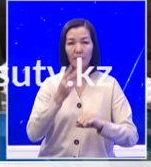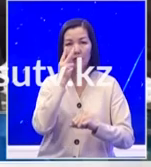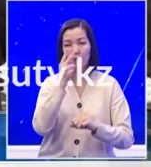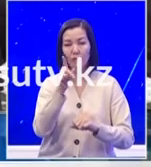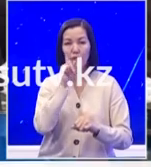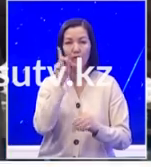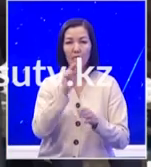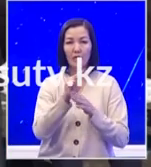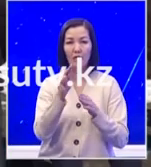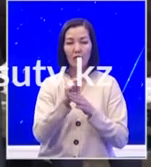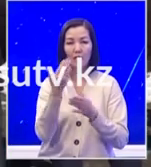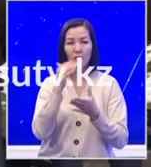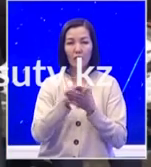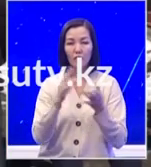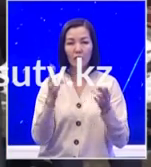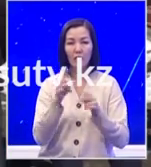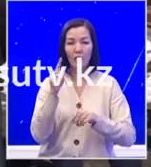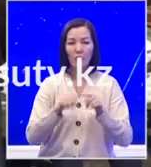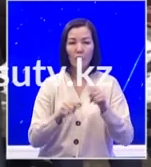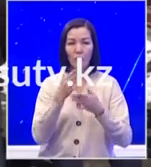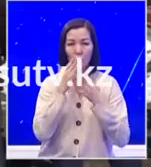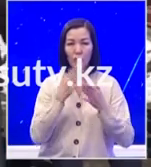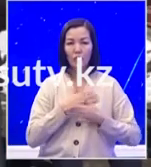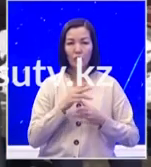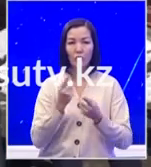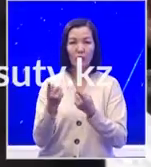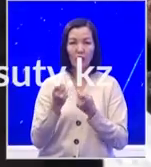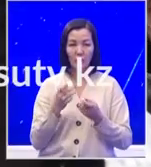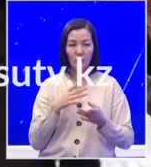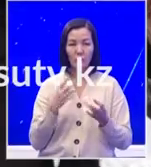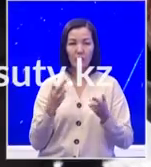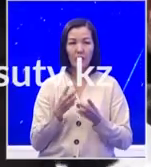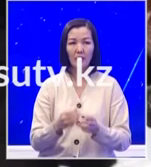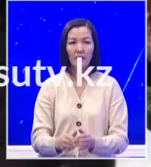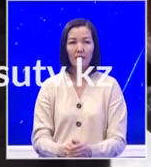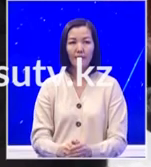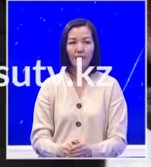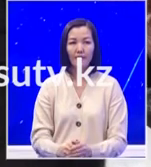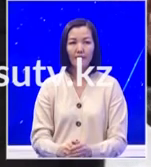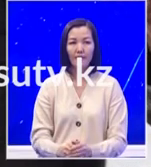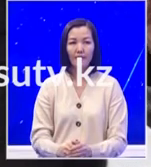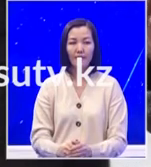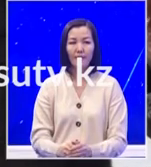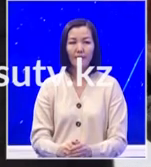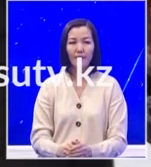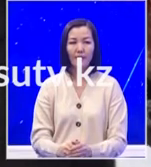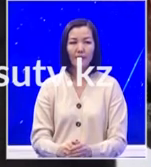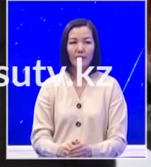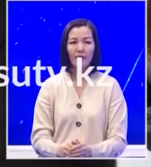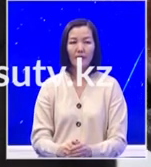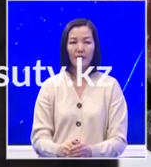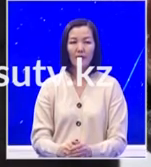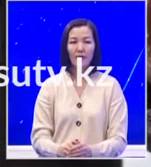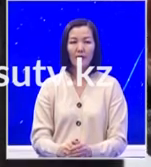жастарды тәрбиелеуіміз керек. Отан сүйгіштікке баулаймыз жастарымызды. Үлкен кәріңе, келешекте